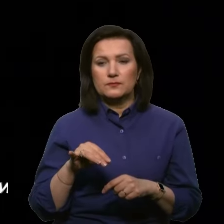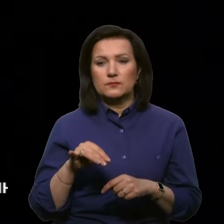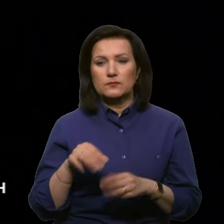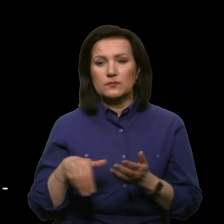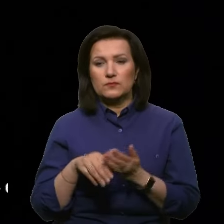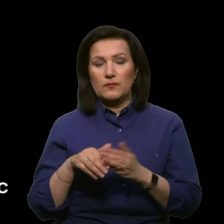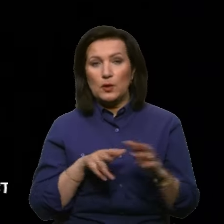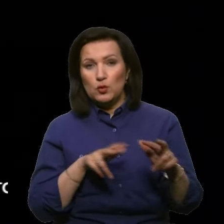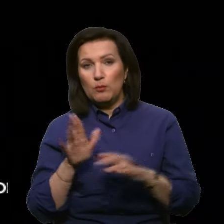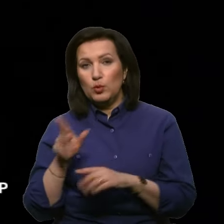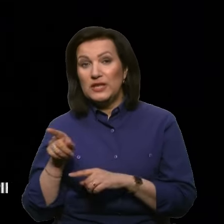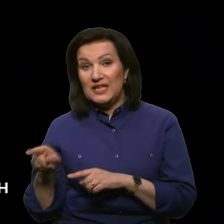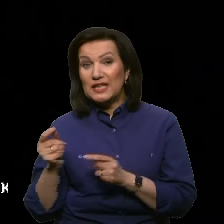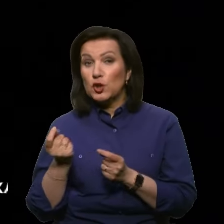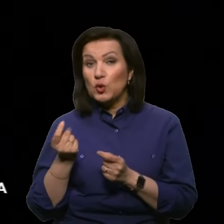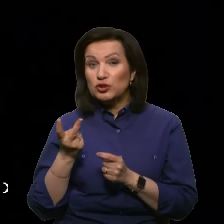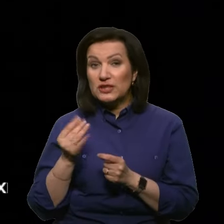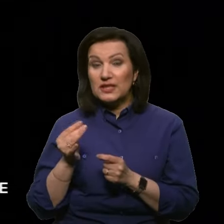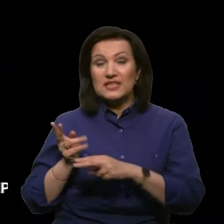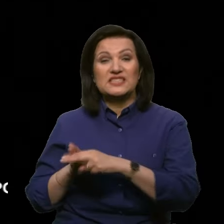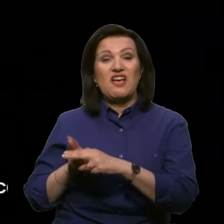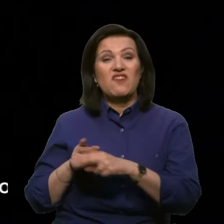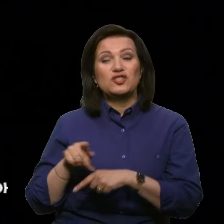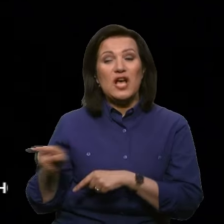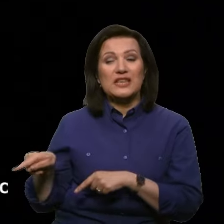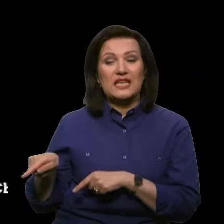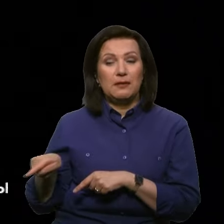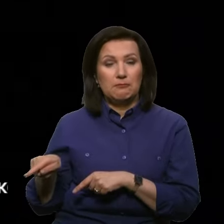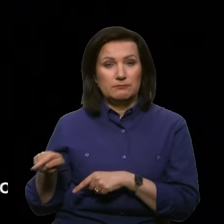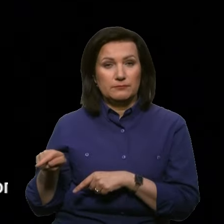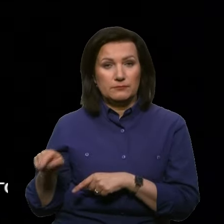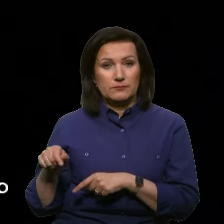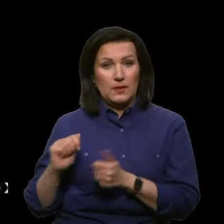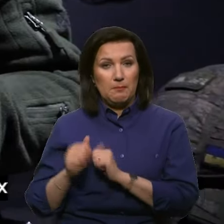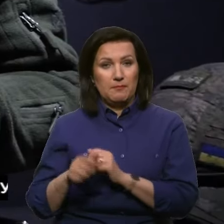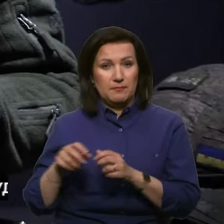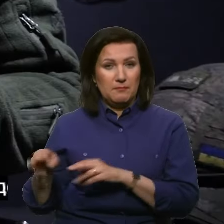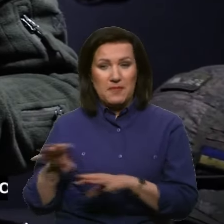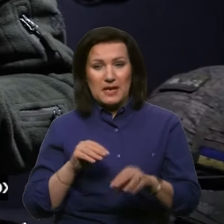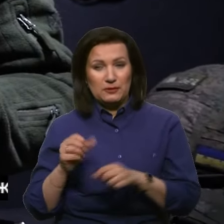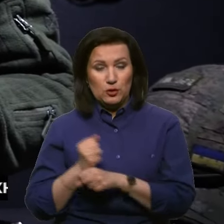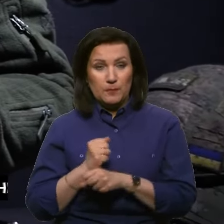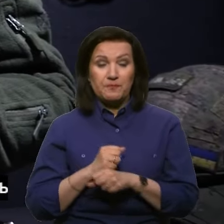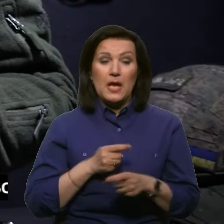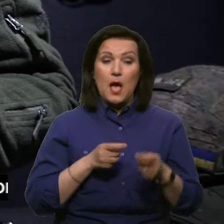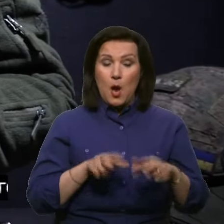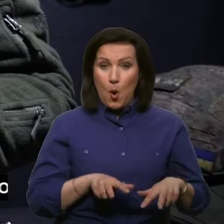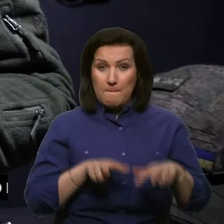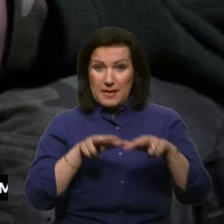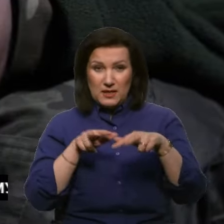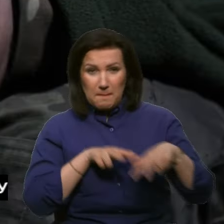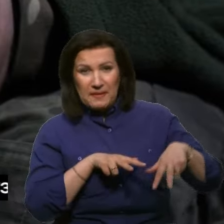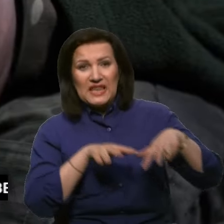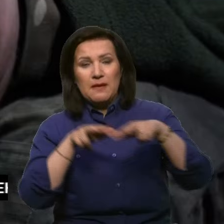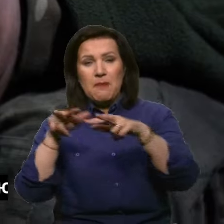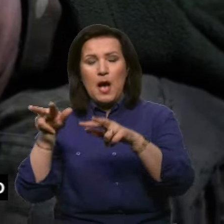з допомогою дронів будемо зараз їх трошки заважати їм, робити їхні переміщення. Оператори піднімають свої БПЛА